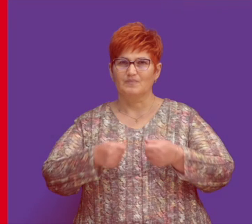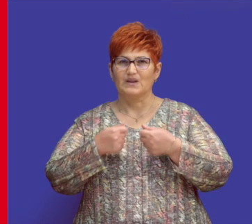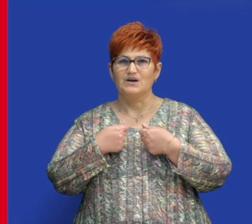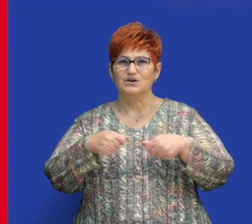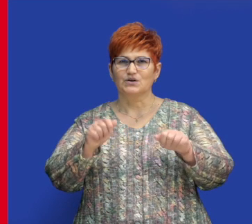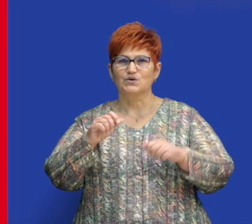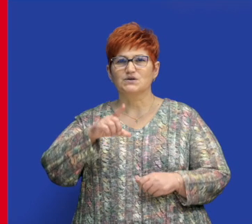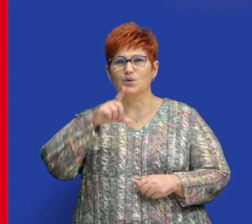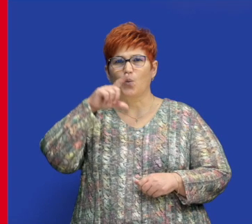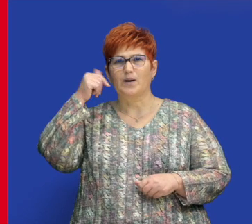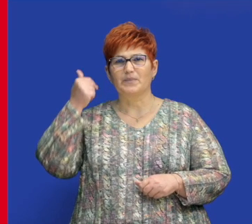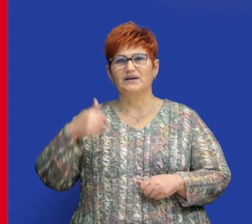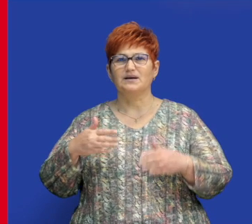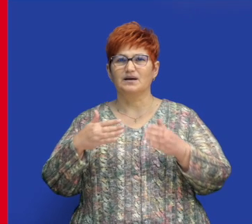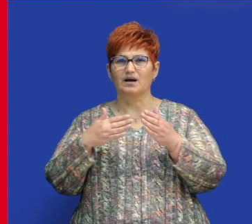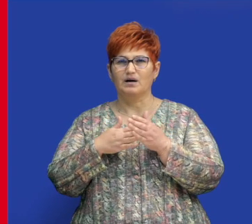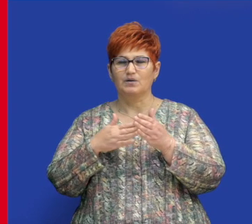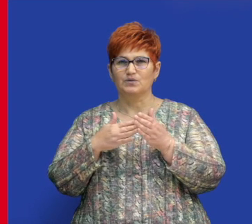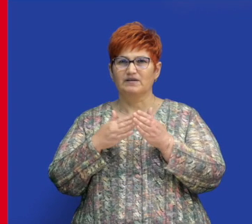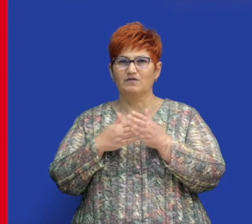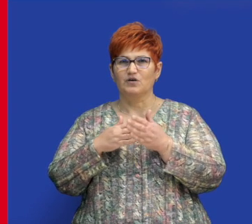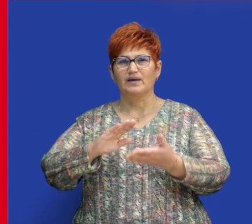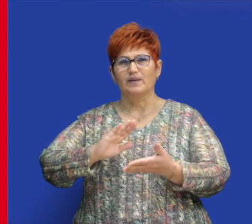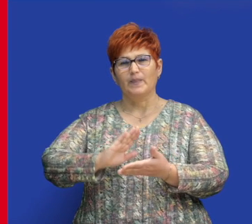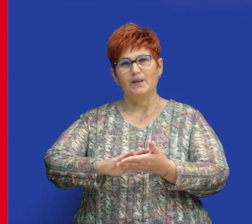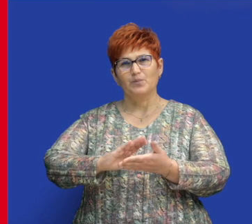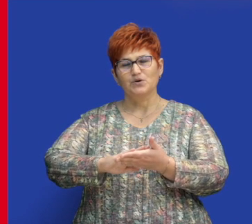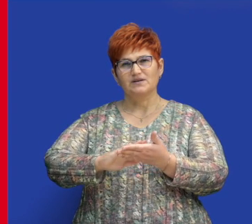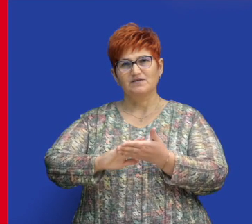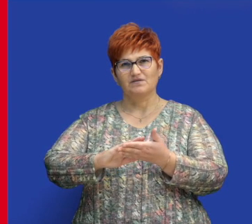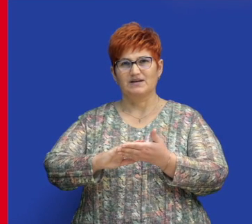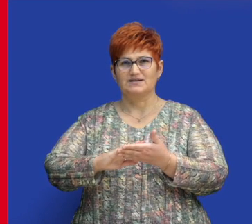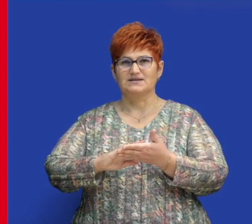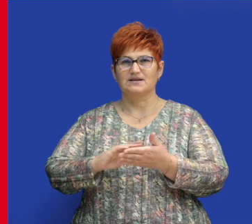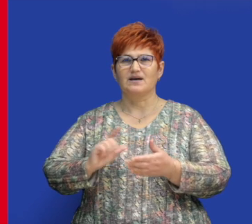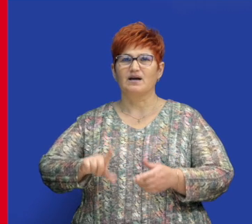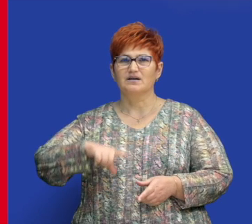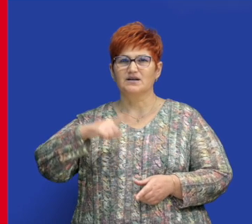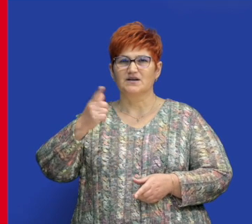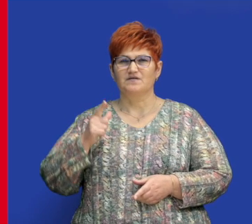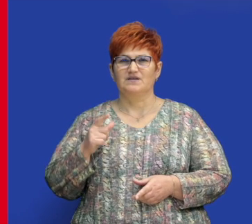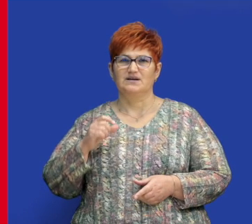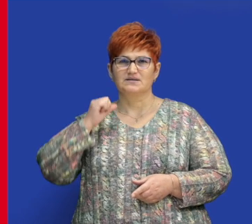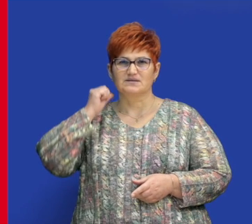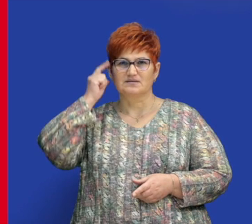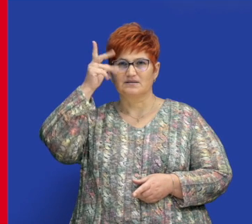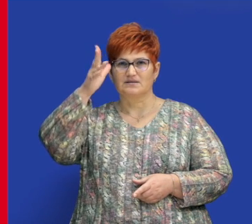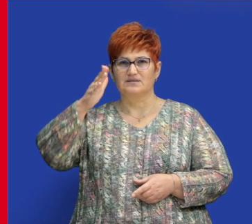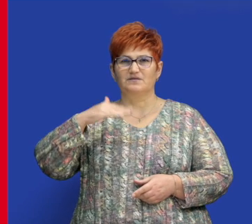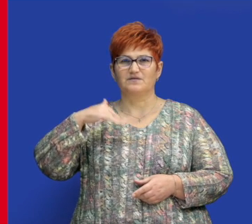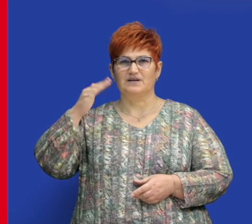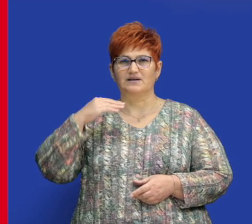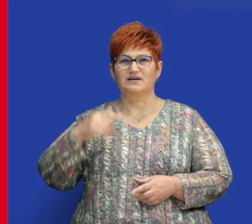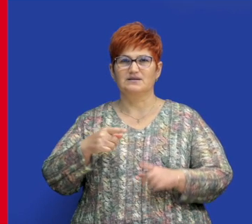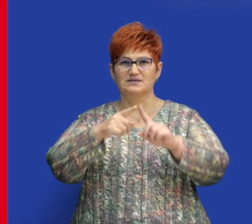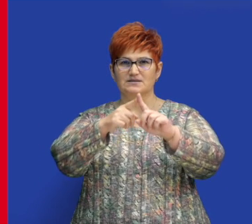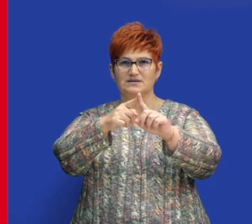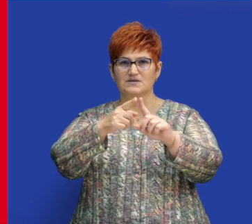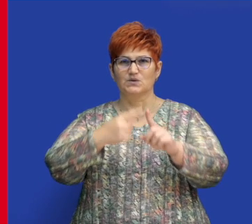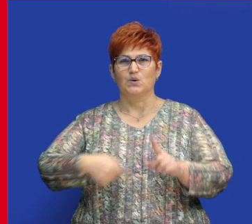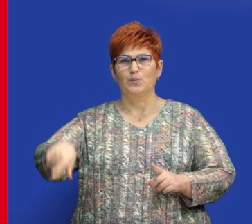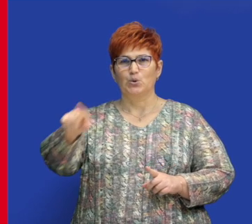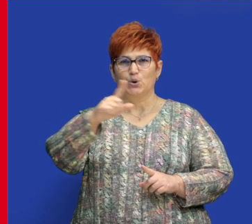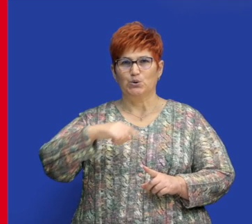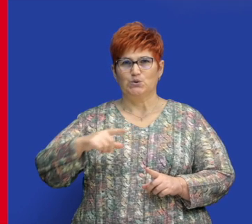Belgium. Államformája: alkotmányos monarchia. Az államfeje a király. A kormányt a